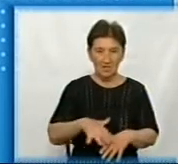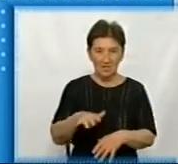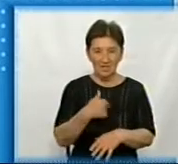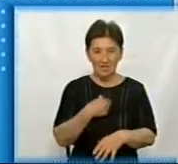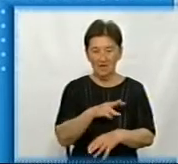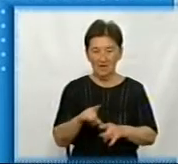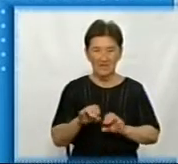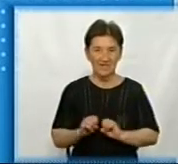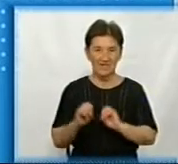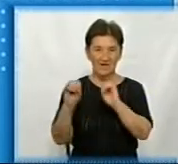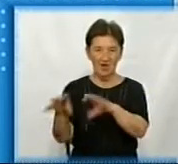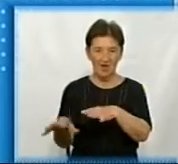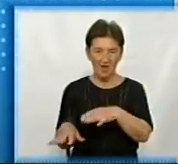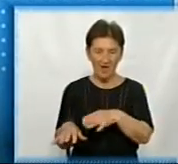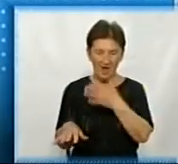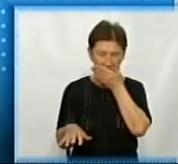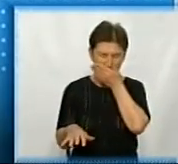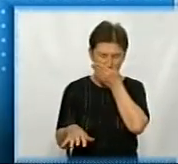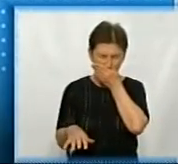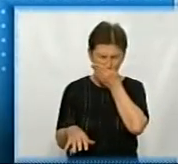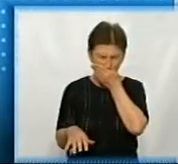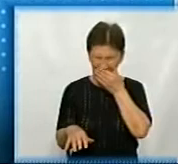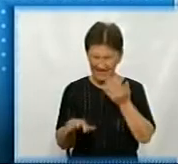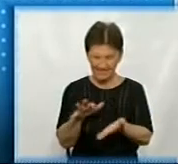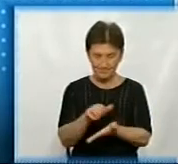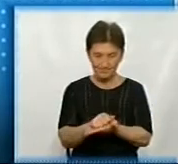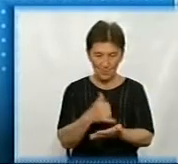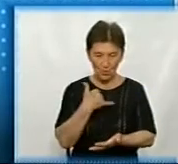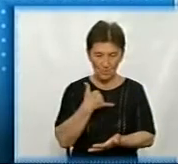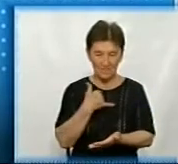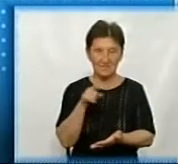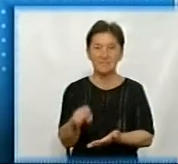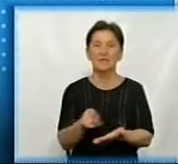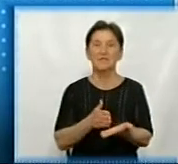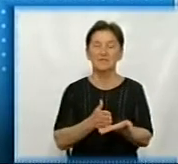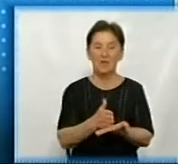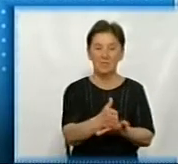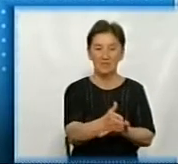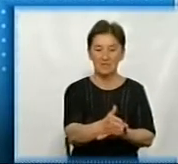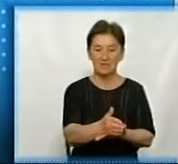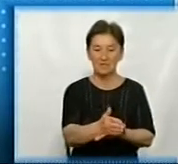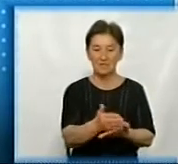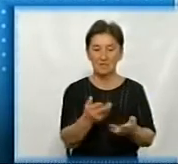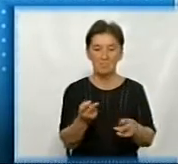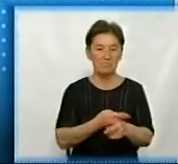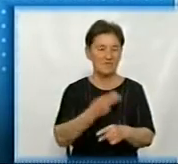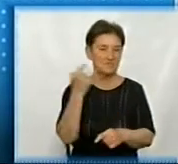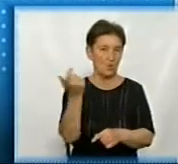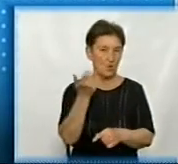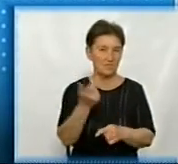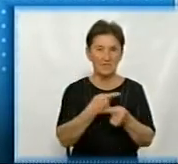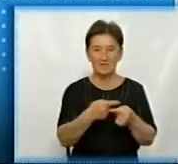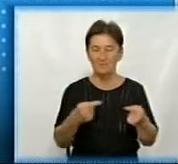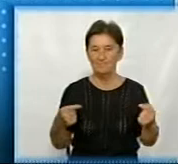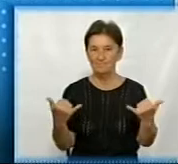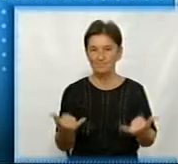здаємо в оренду, обліковуємо комунальне майно. Ми його виявляємо. У нас напрямок також відумерла спадщина безхазяйне майно. На